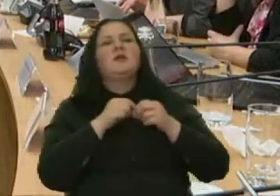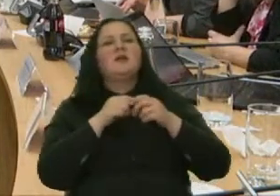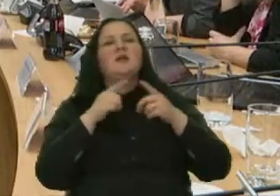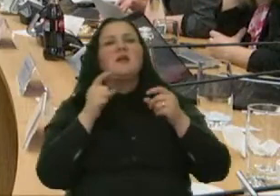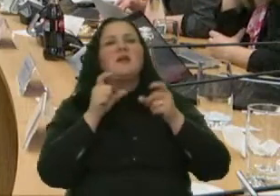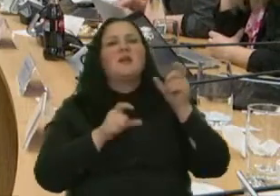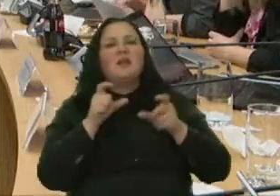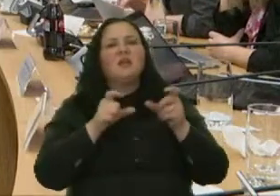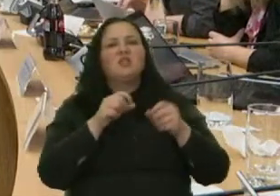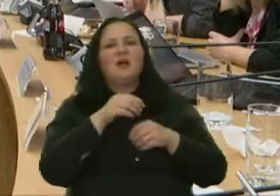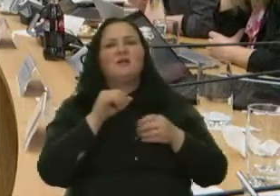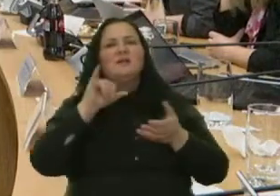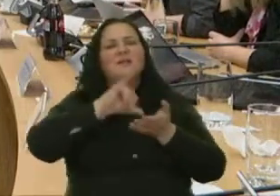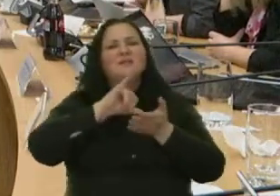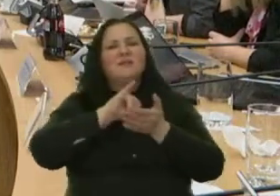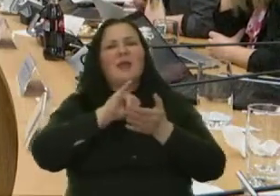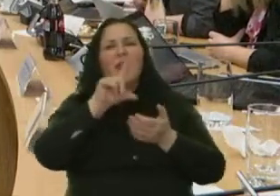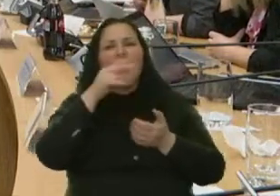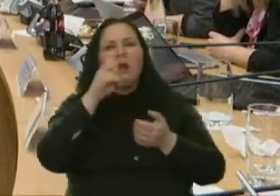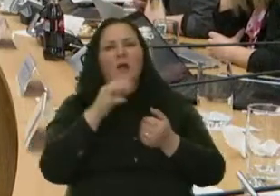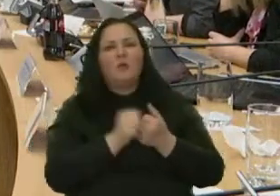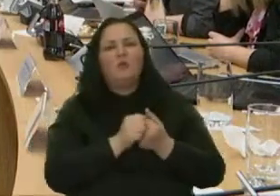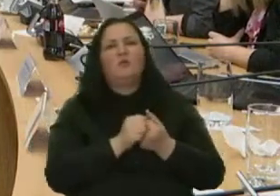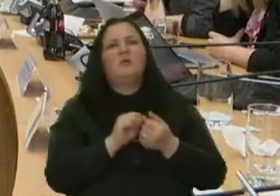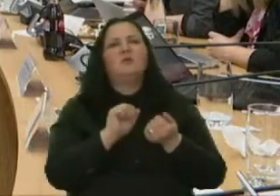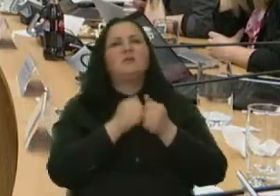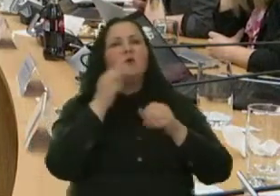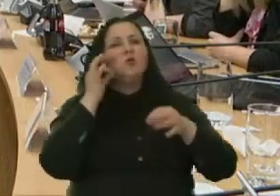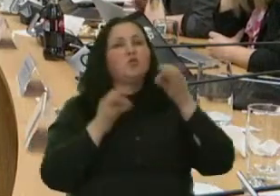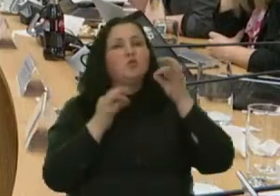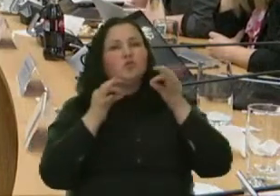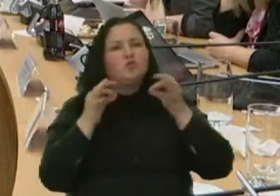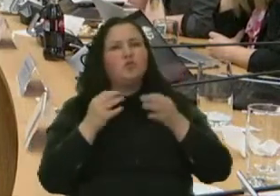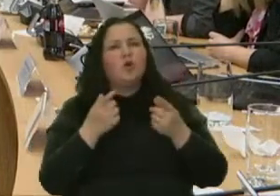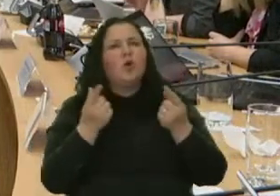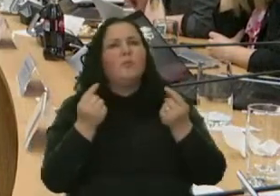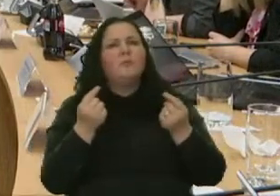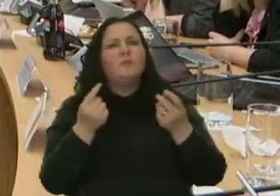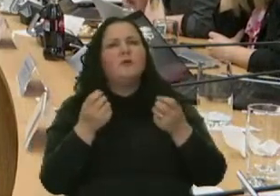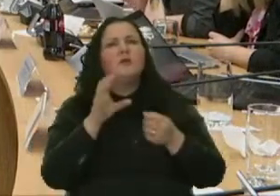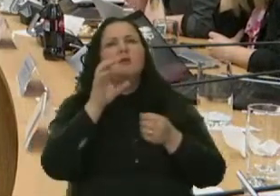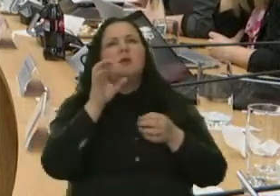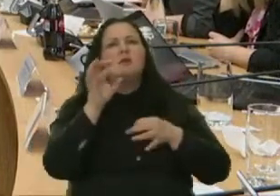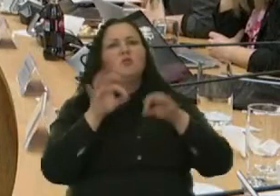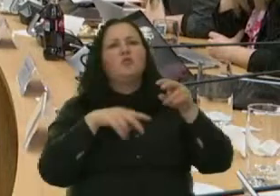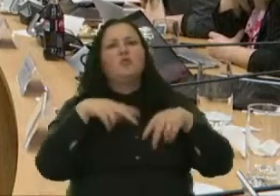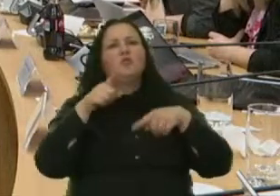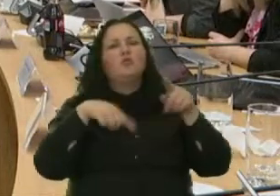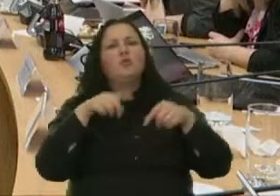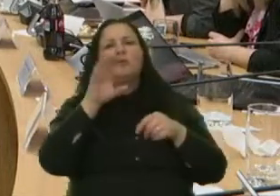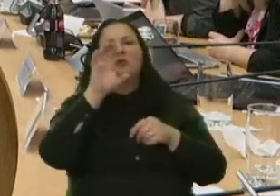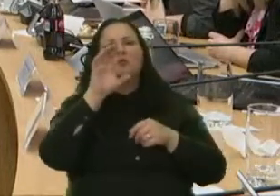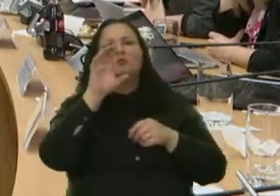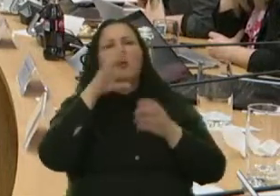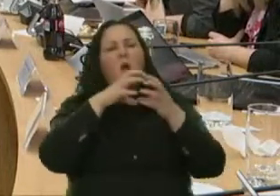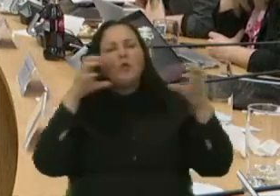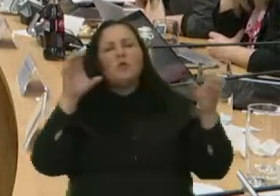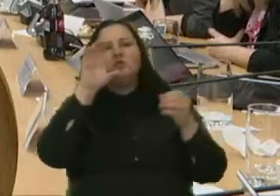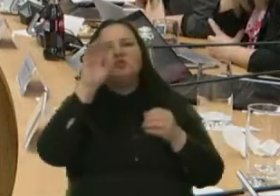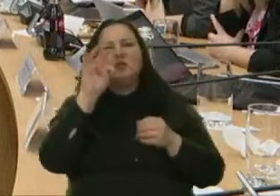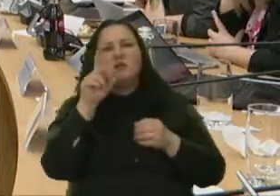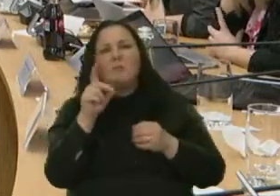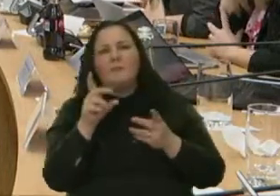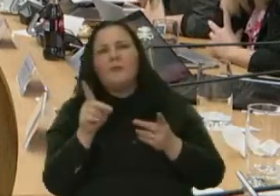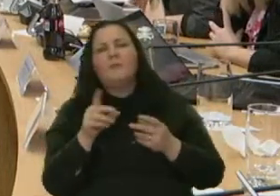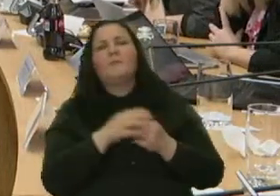Municipal sau de exemplu studiul de optimizare a traseelor CTP asta doar să menționez